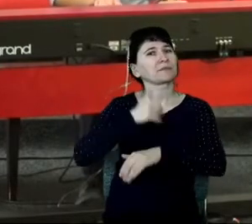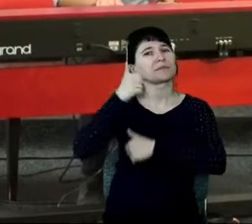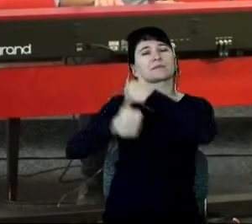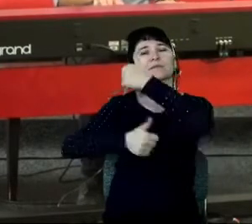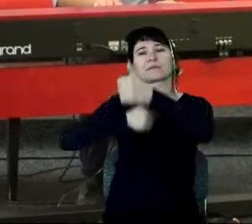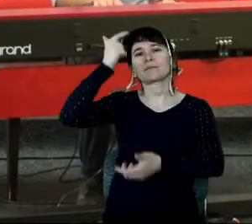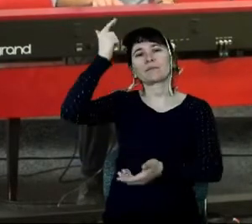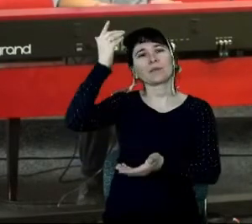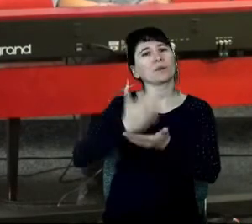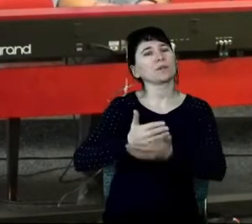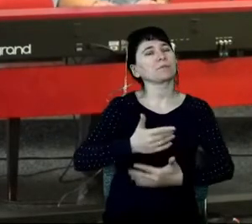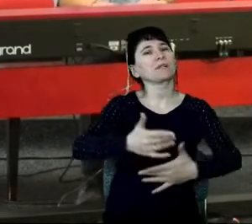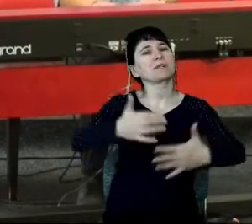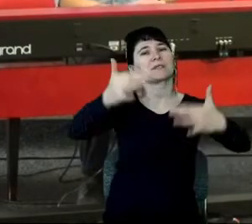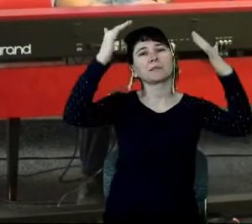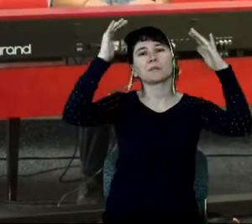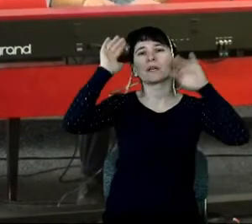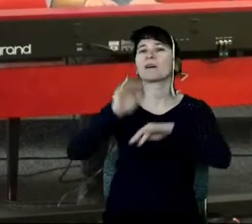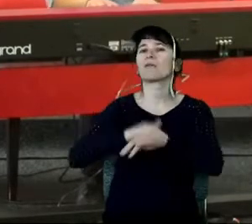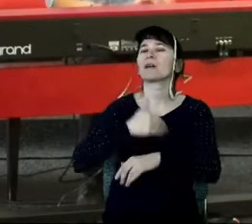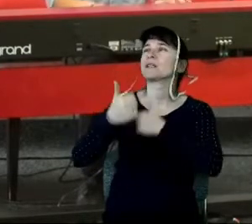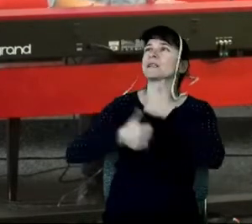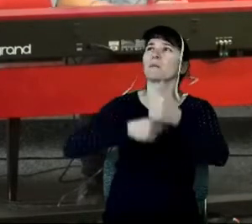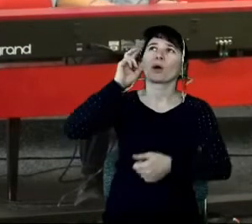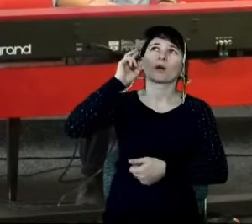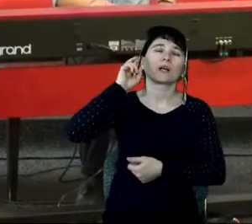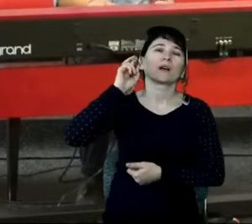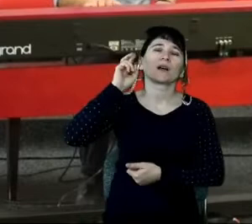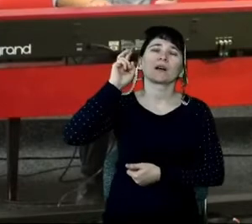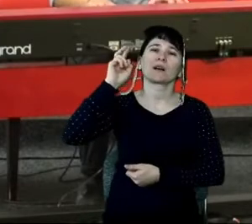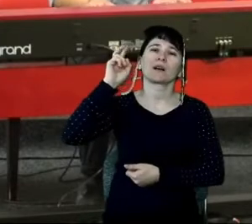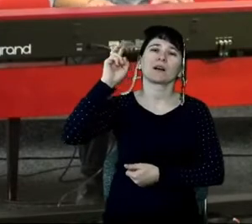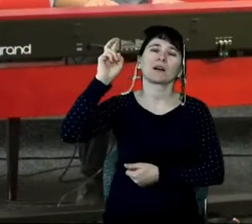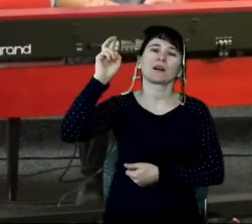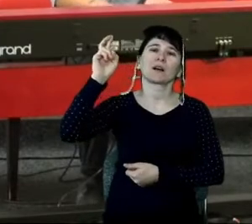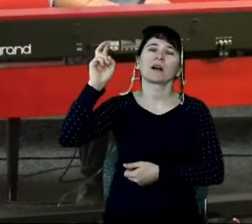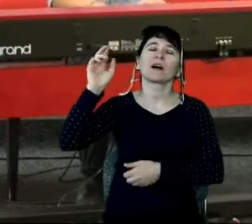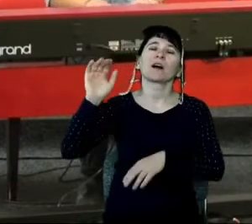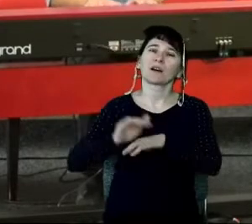Хвалите Господа с небес, хвалите Бога.